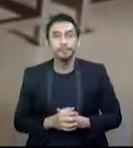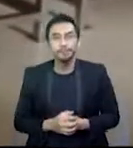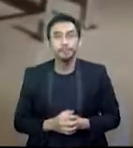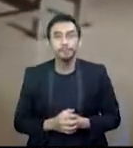melaporkan